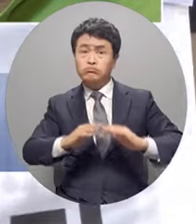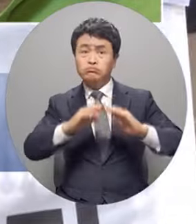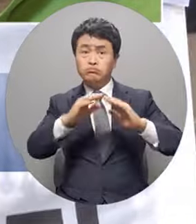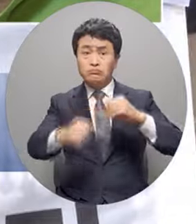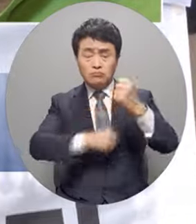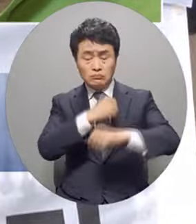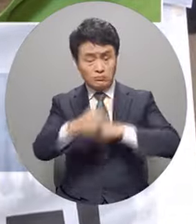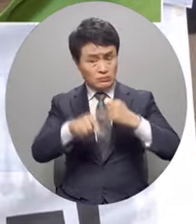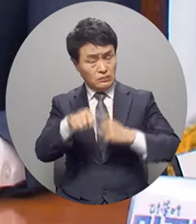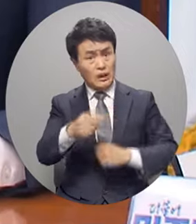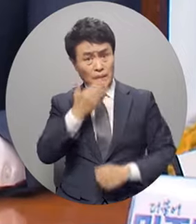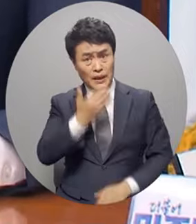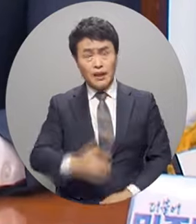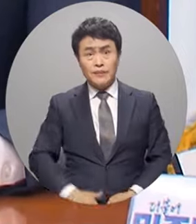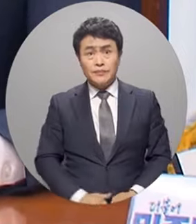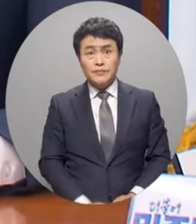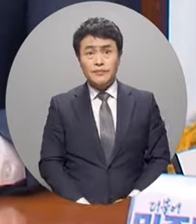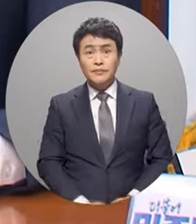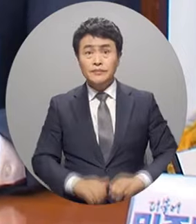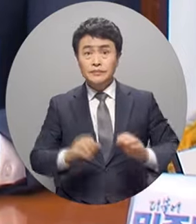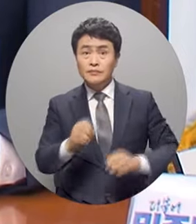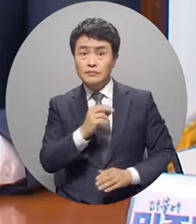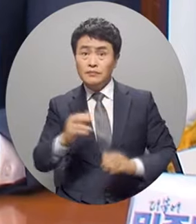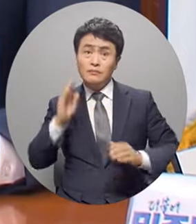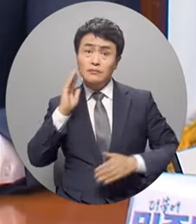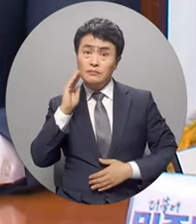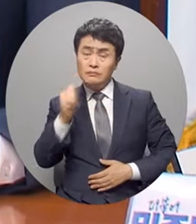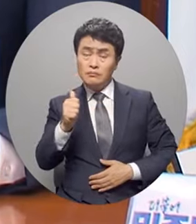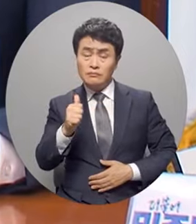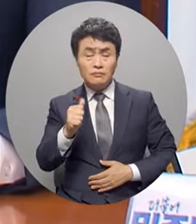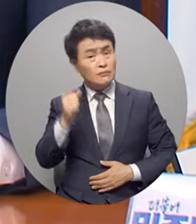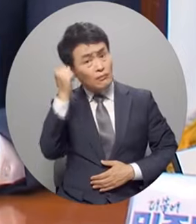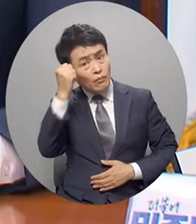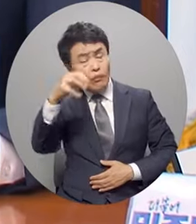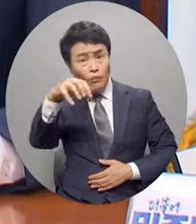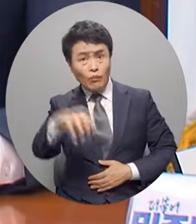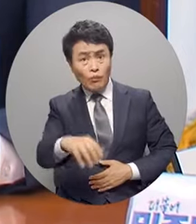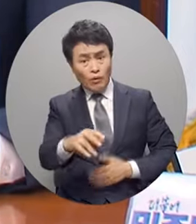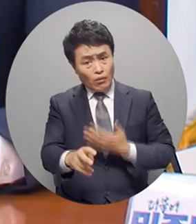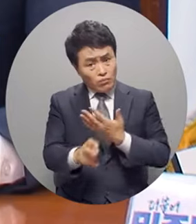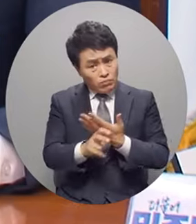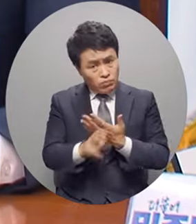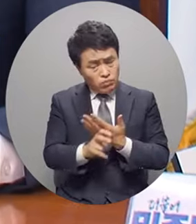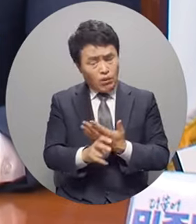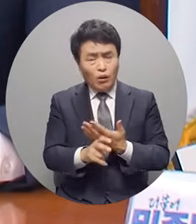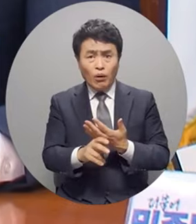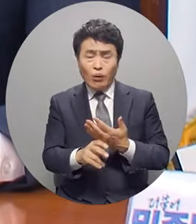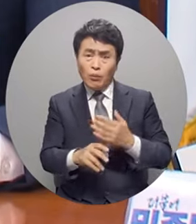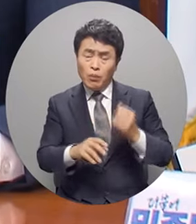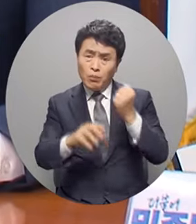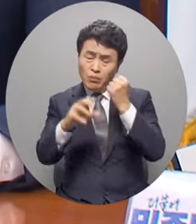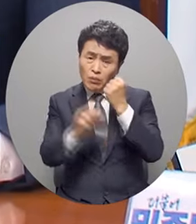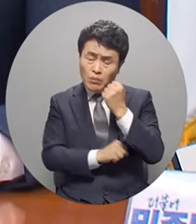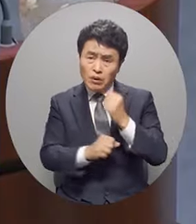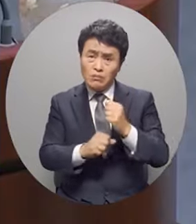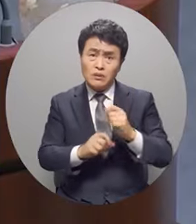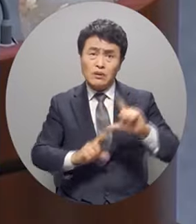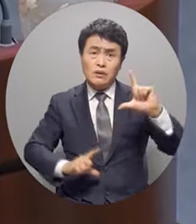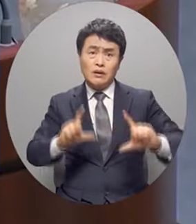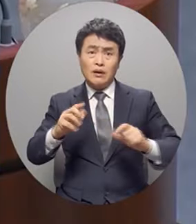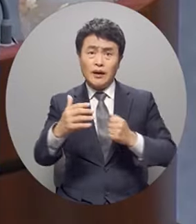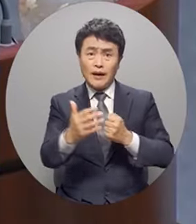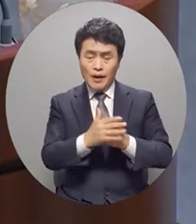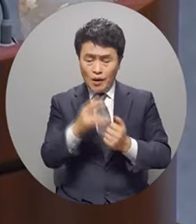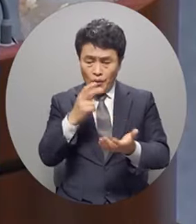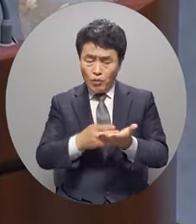상황이 된 거거든요. 야당은 대통령이 묵는 공간이 불법, 위법, 탈법으로 얼룩졌다면서